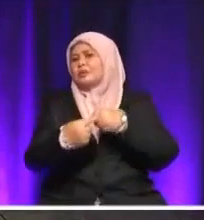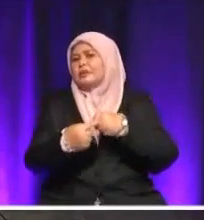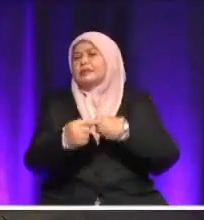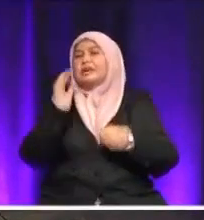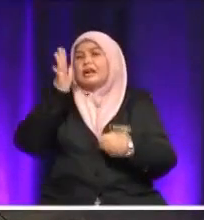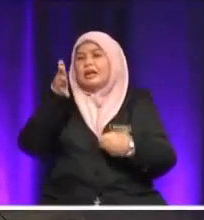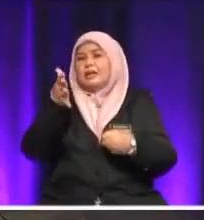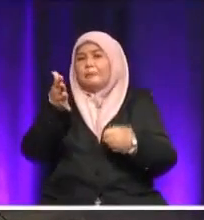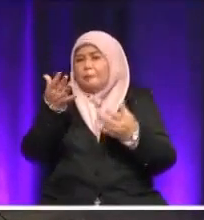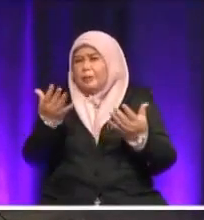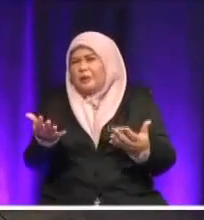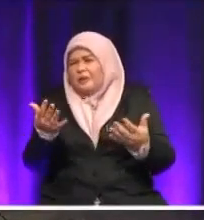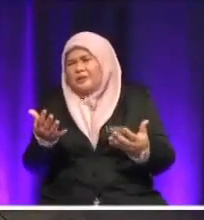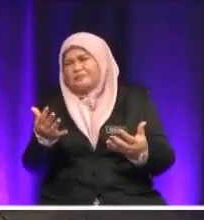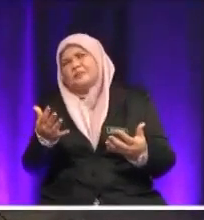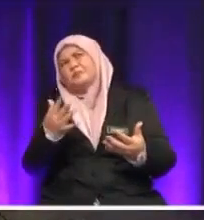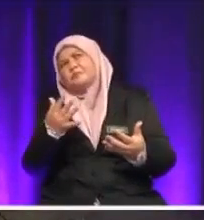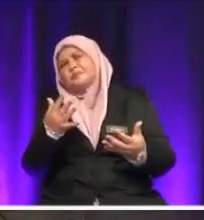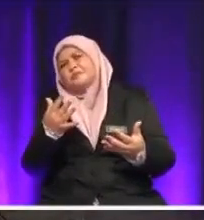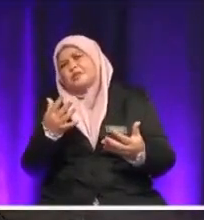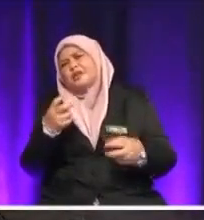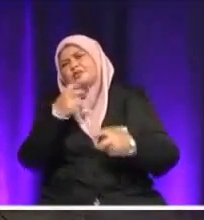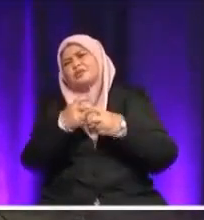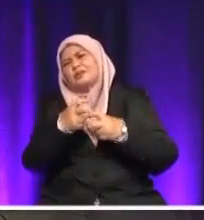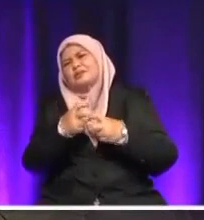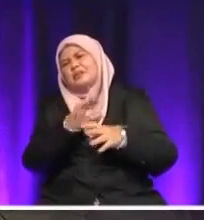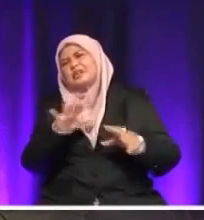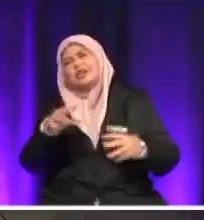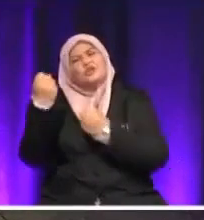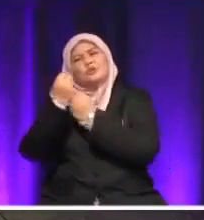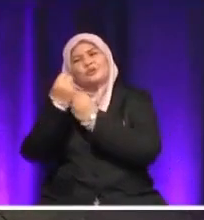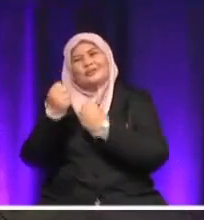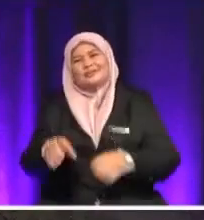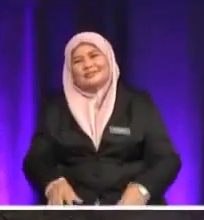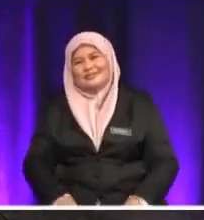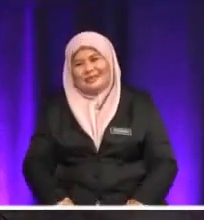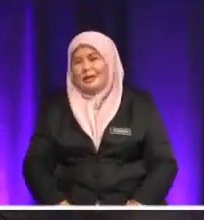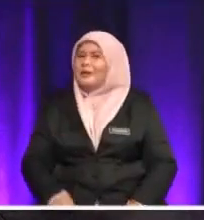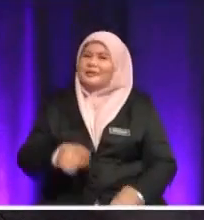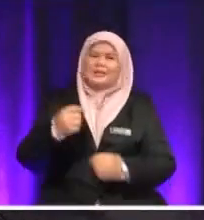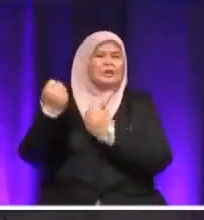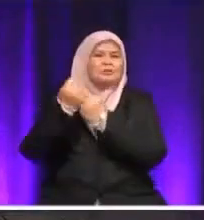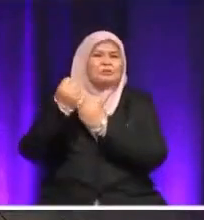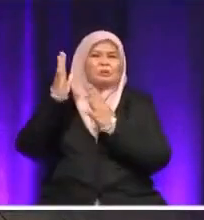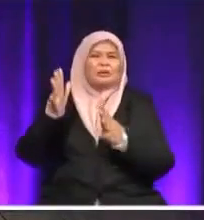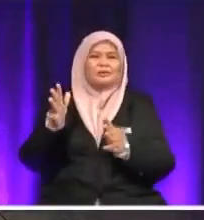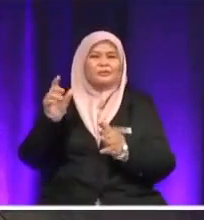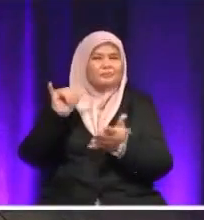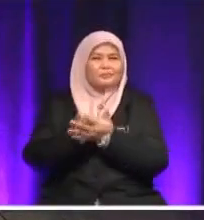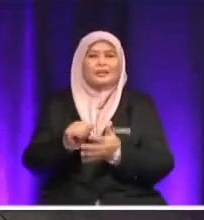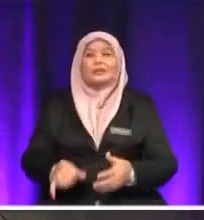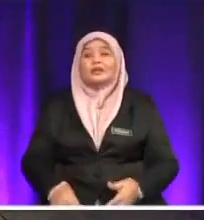berat sebelah Ustaz, betul ke? Kenapa berat di sebelah je? Sebab dia tak akan sokong. Betul ke Ustaz? Betul. Itu adalah salah satu